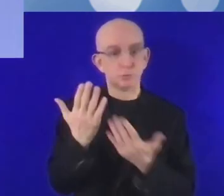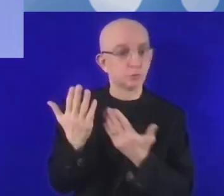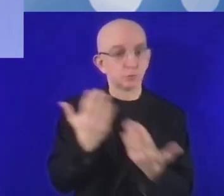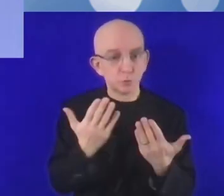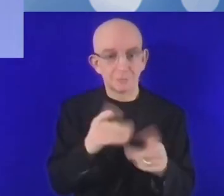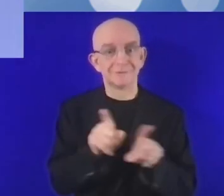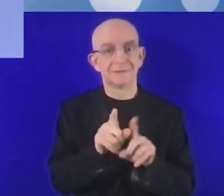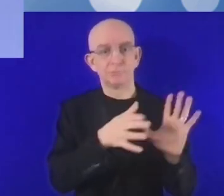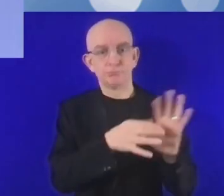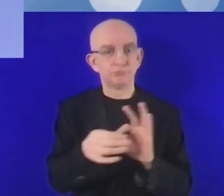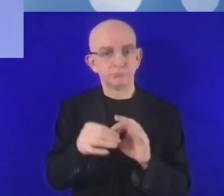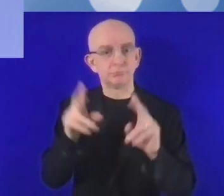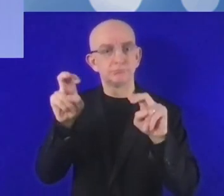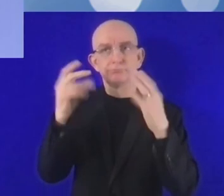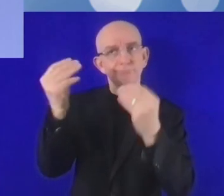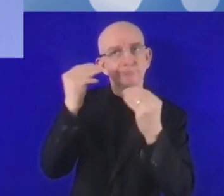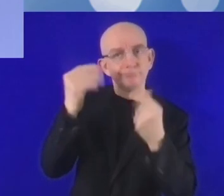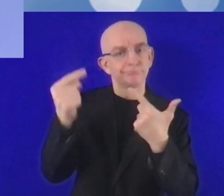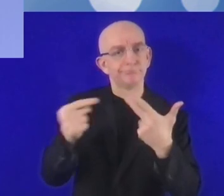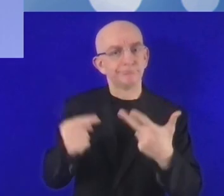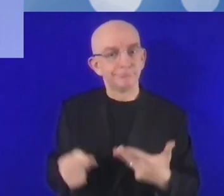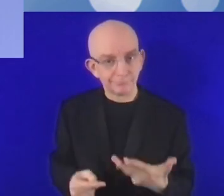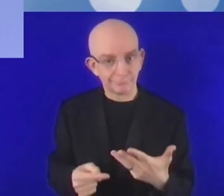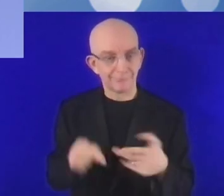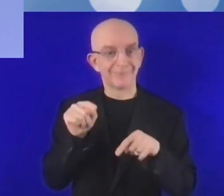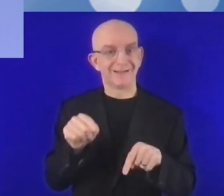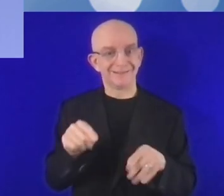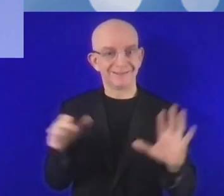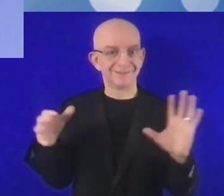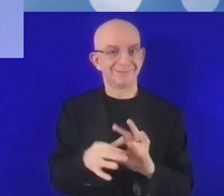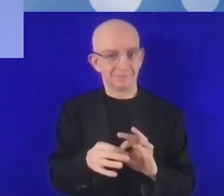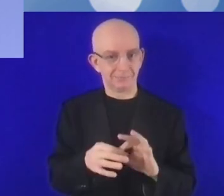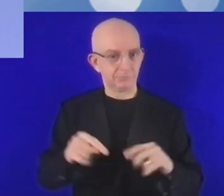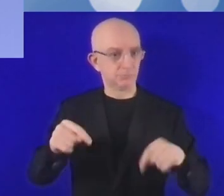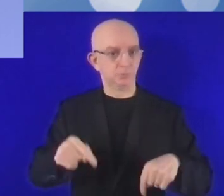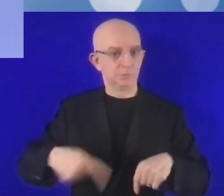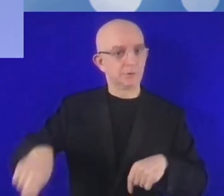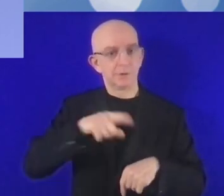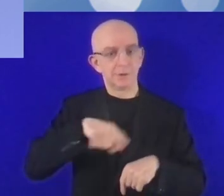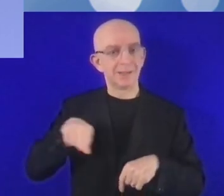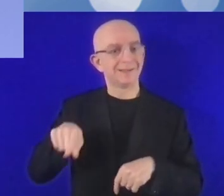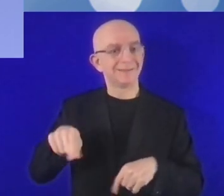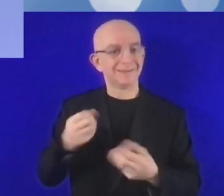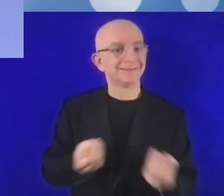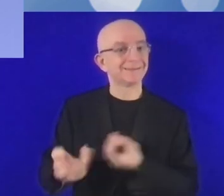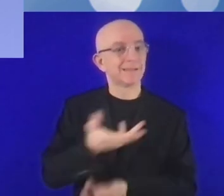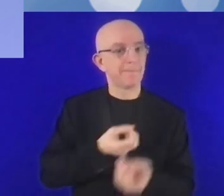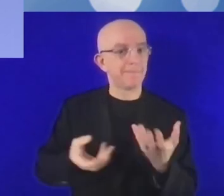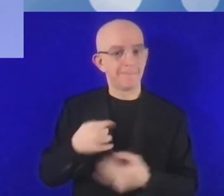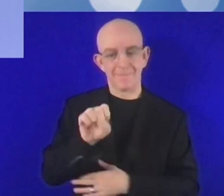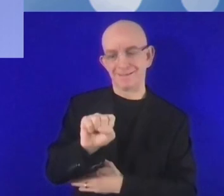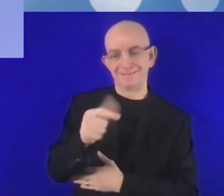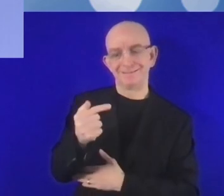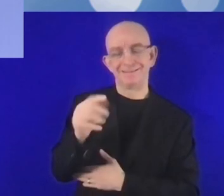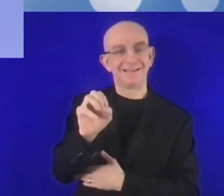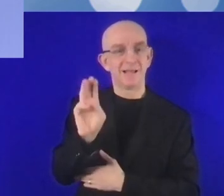也是一个非常的价值额外的产生，包括 STEM 科技、